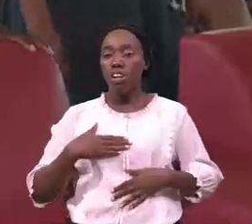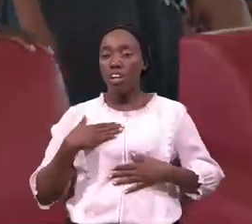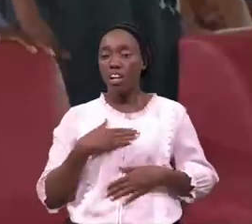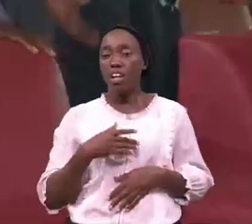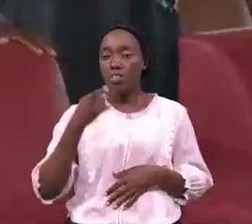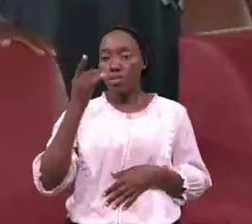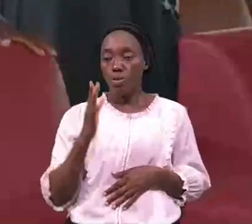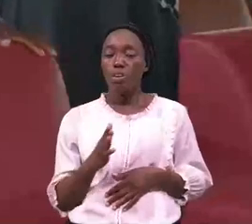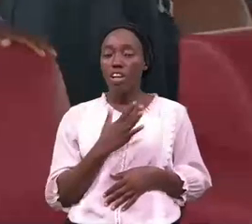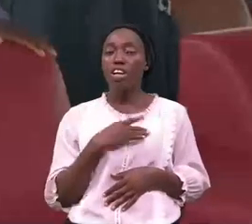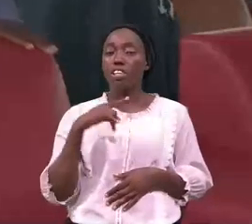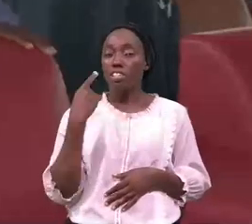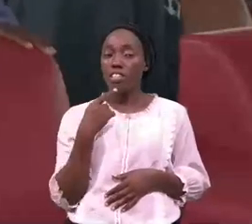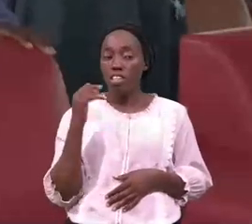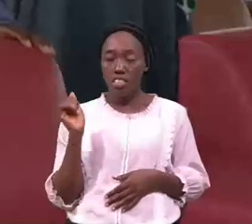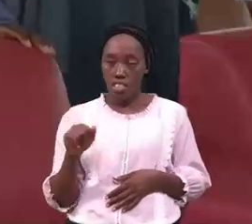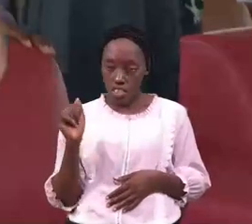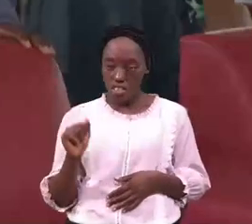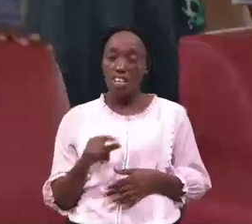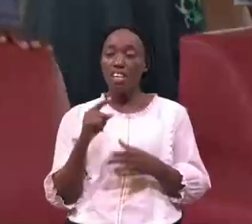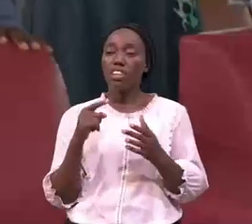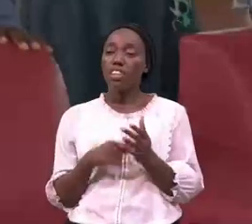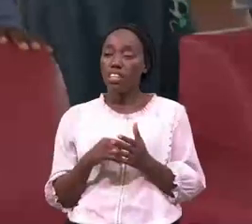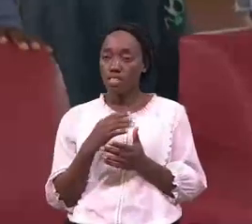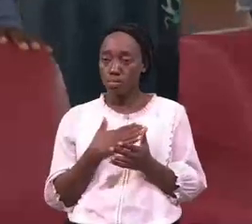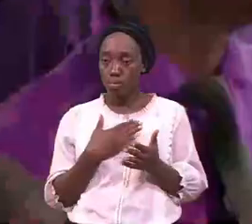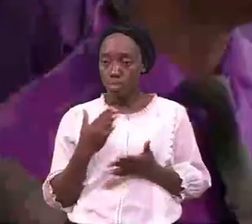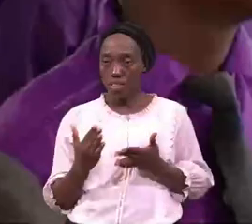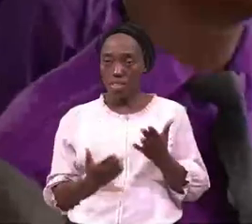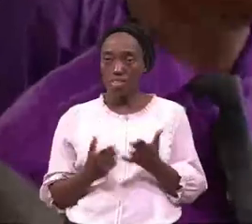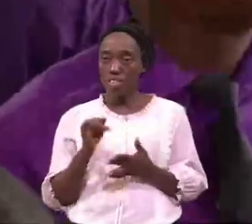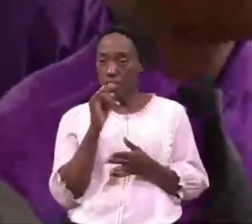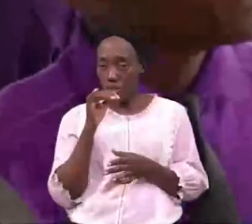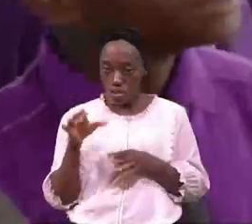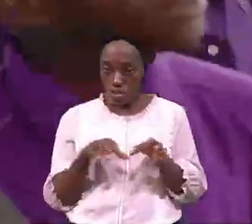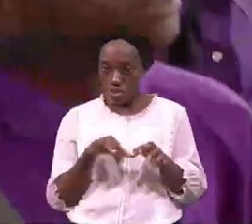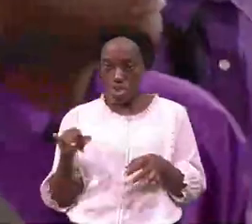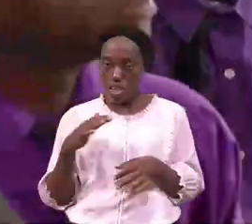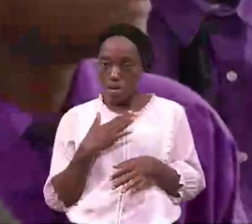Pour que Dieu soit content, pour dire, voici mon serviteur, il fait ma volonté.